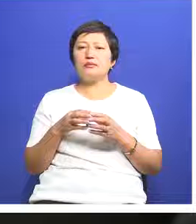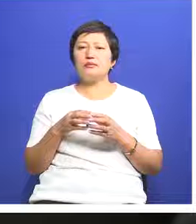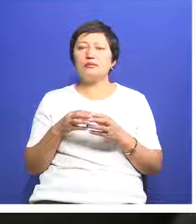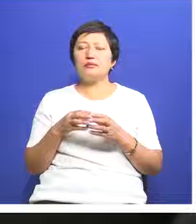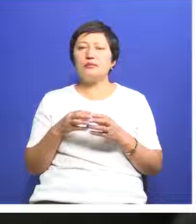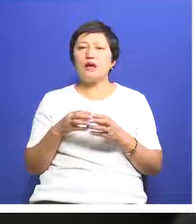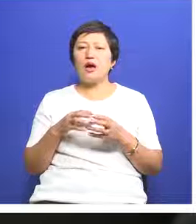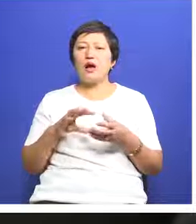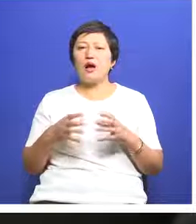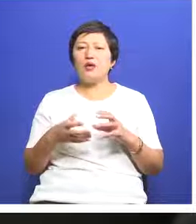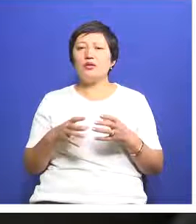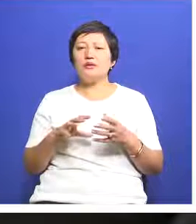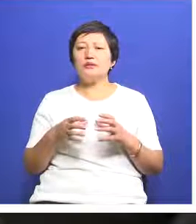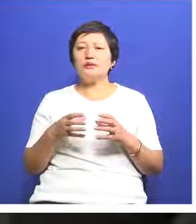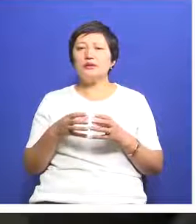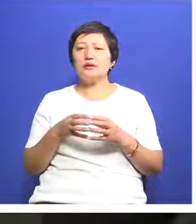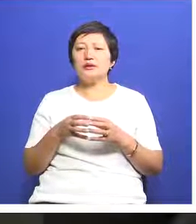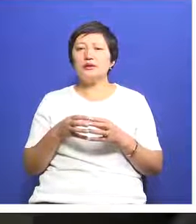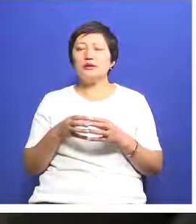buna ağzımızga